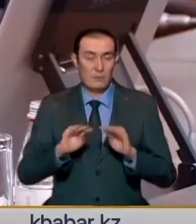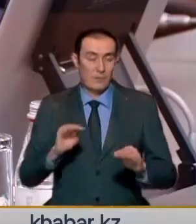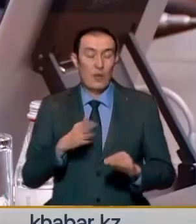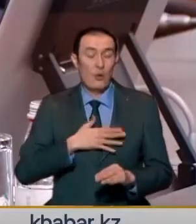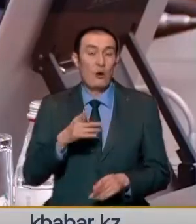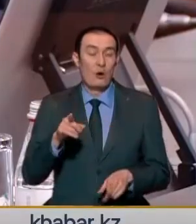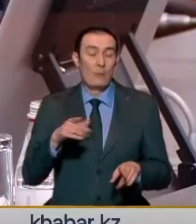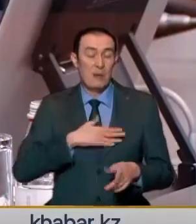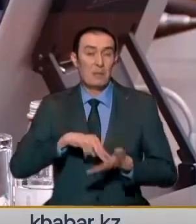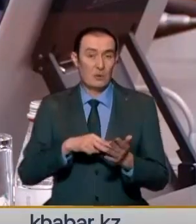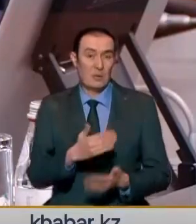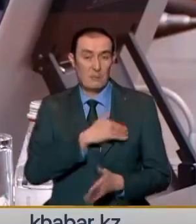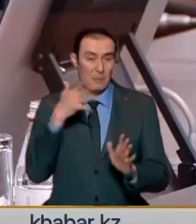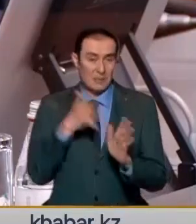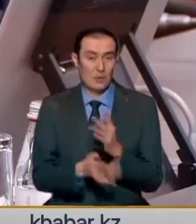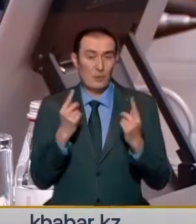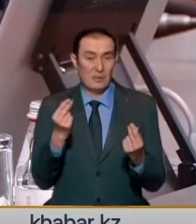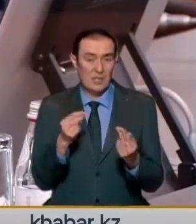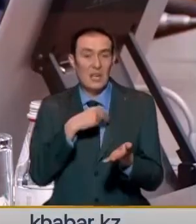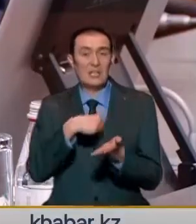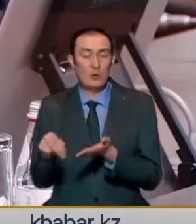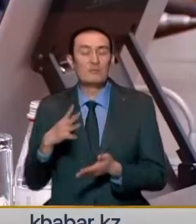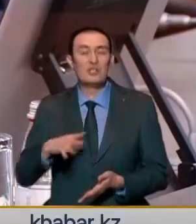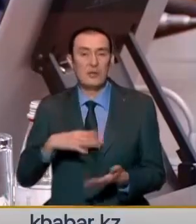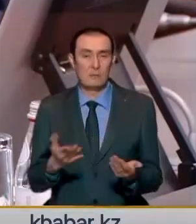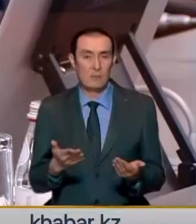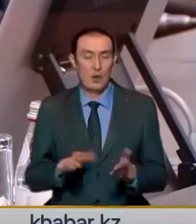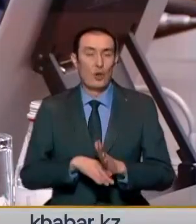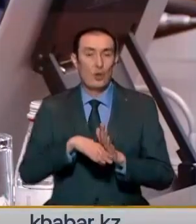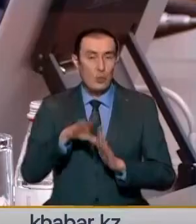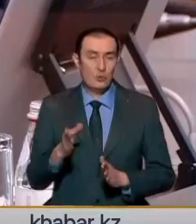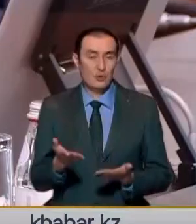то же время планируем потратить большие деньги на закуп. Зачем? Лучше